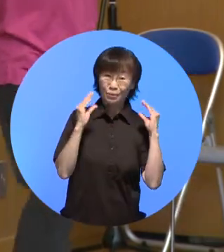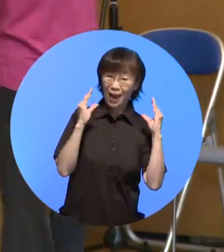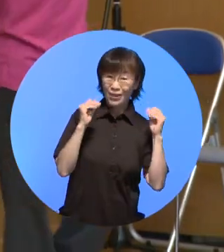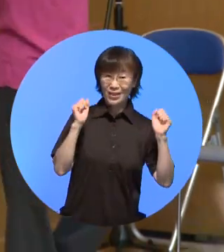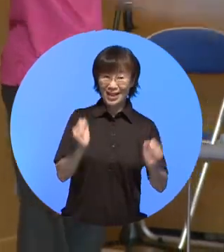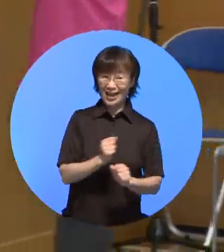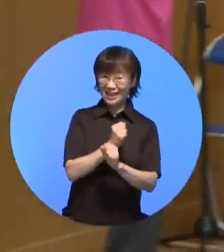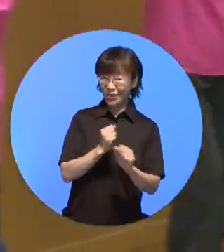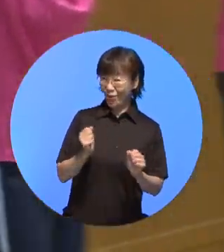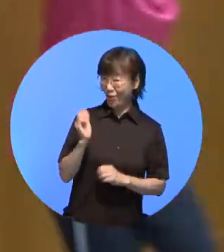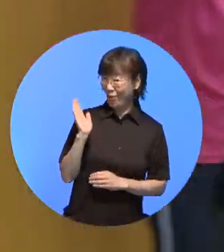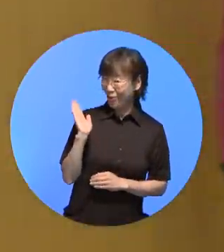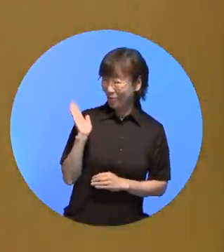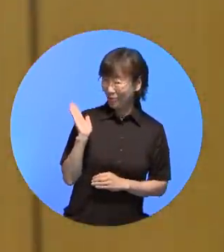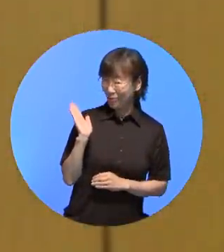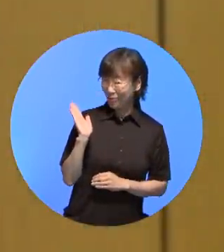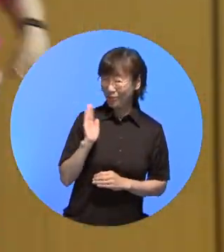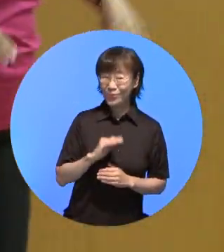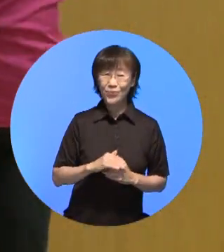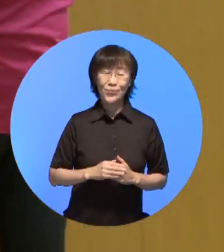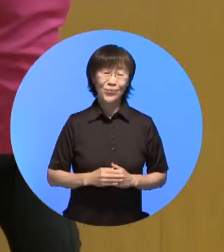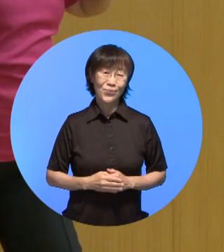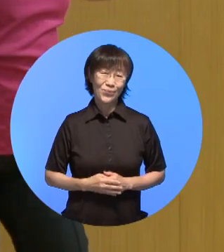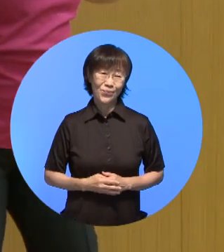行いイベントを盛り上げまし